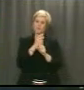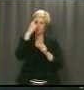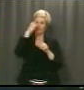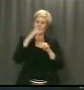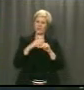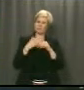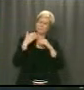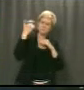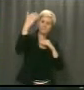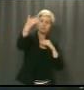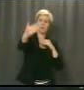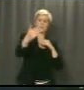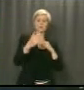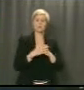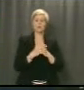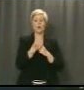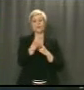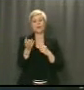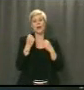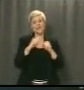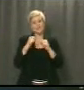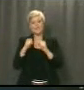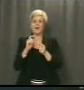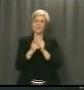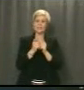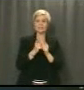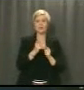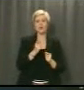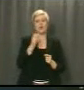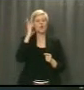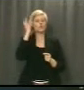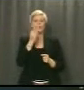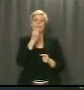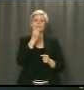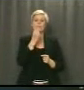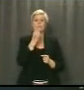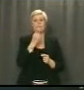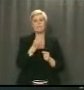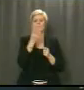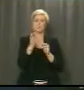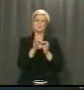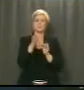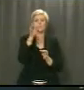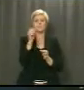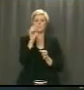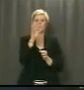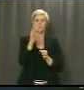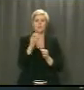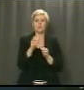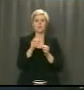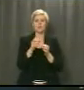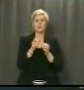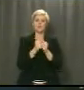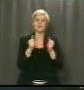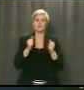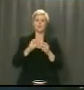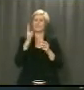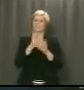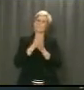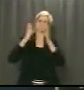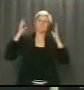långsiktigt. En del aktiviteter kanske var tomteblås men många behöver därför bli julgranslingor istället.